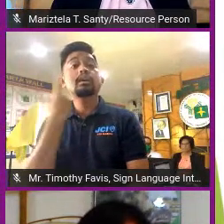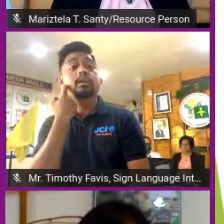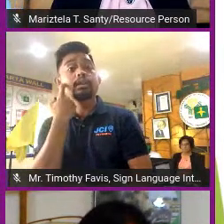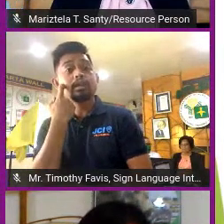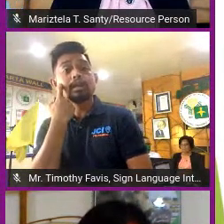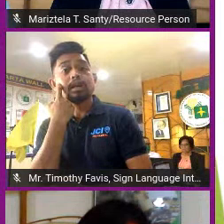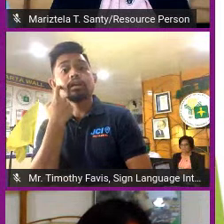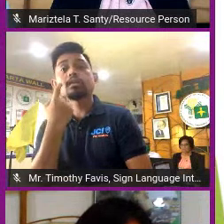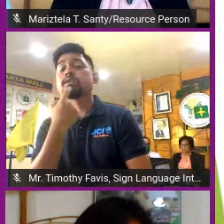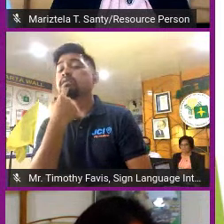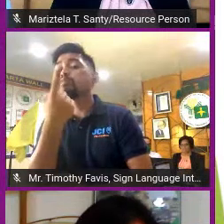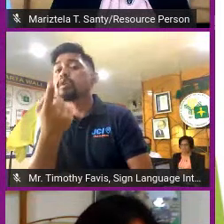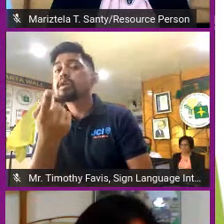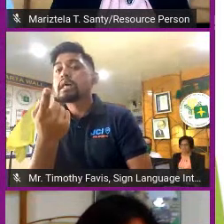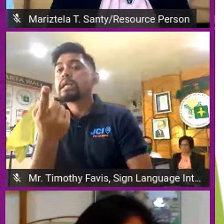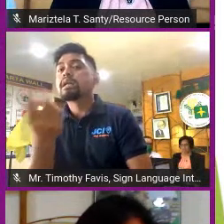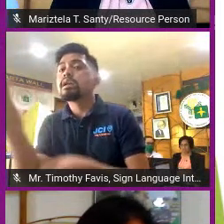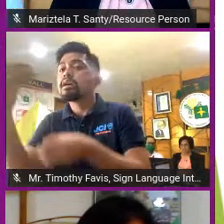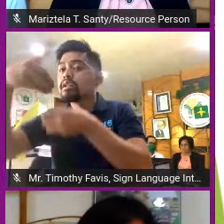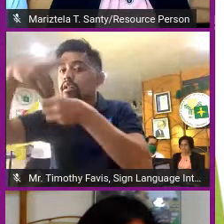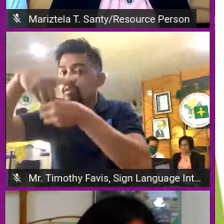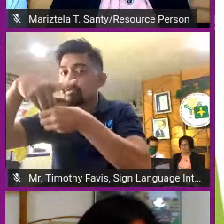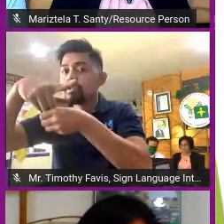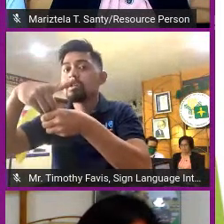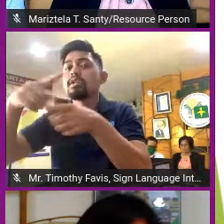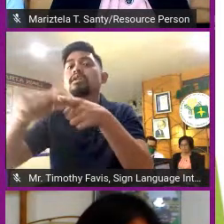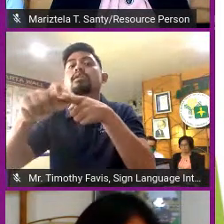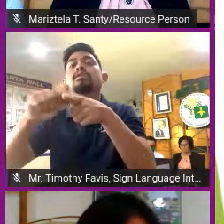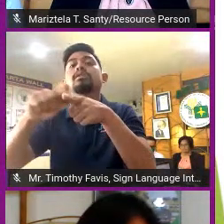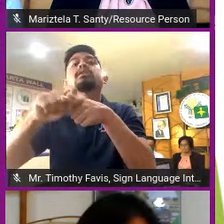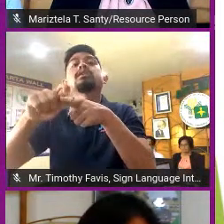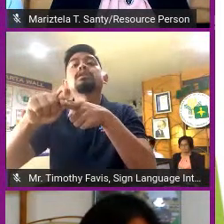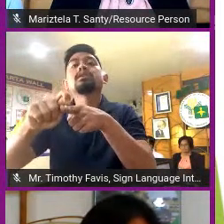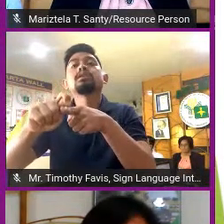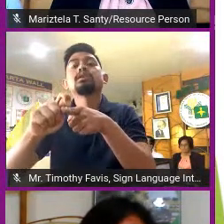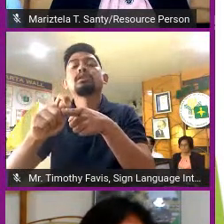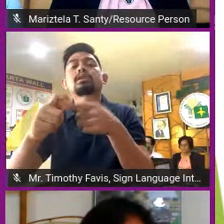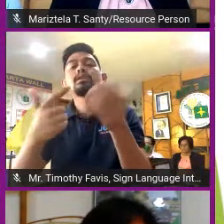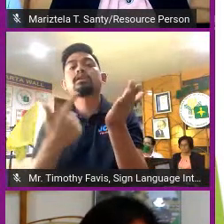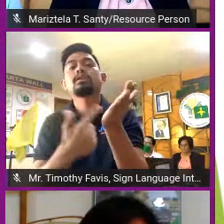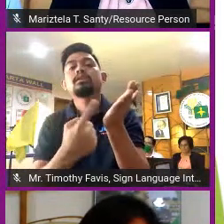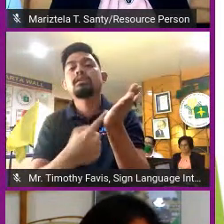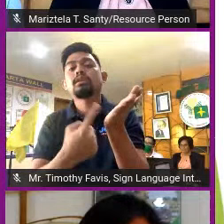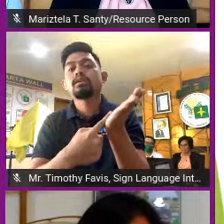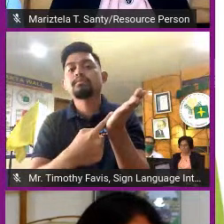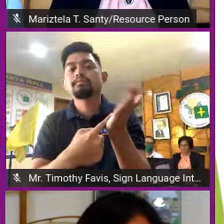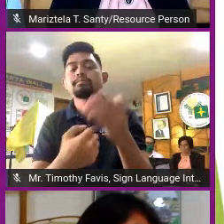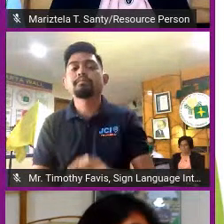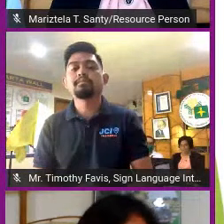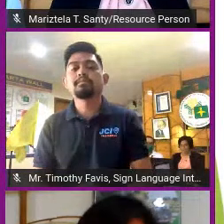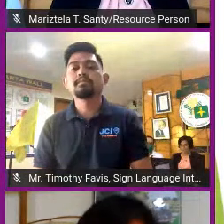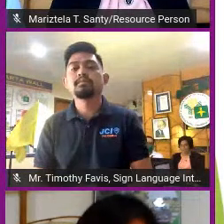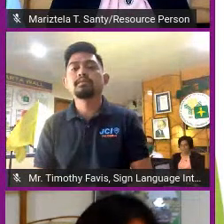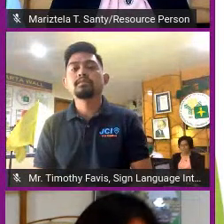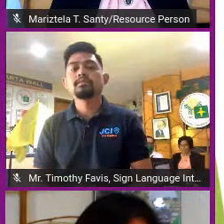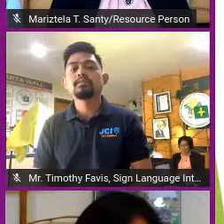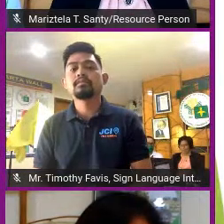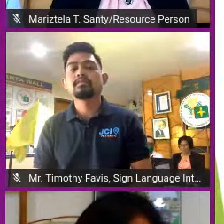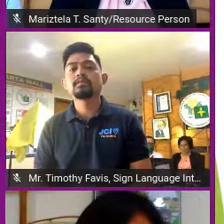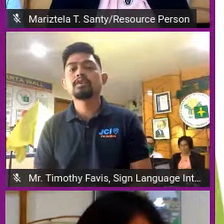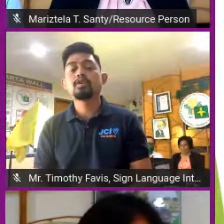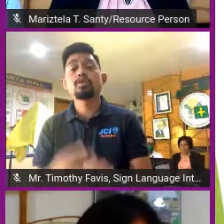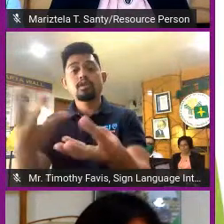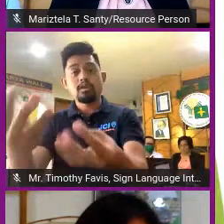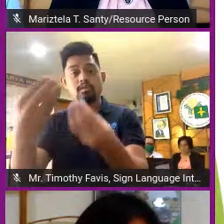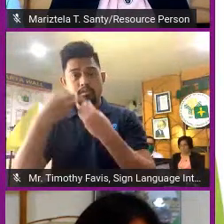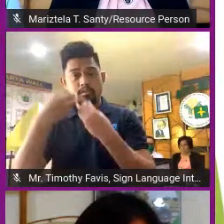nag-download kami ng training needs assessment at yung participants information sheet. So, yung pong mga yon ay ibinalik nyo po sa